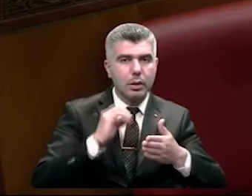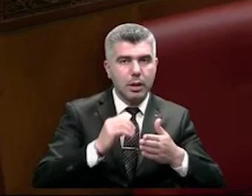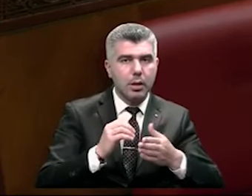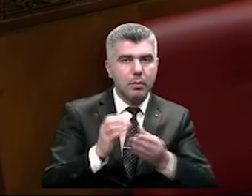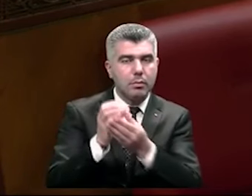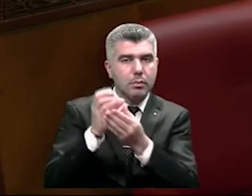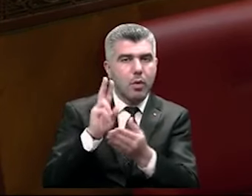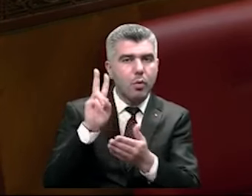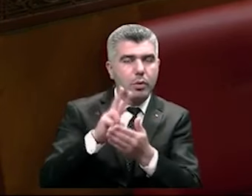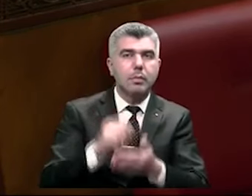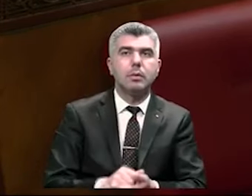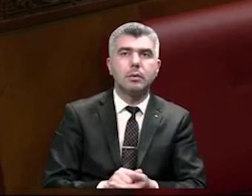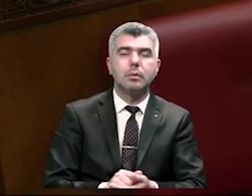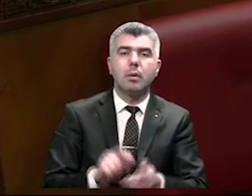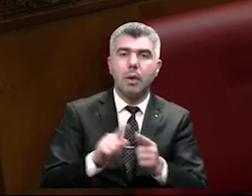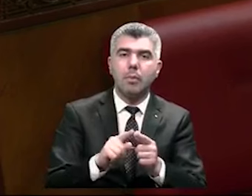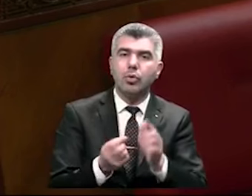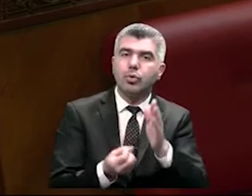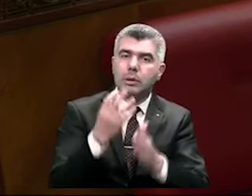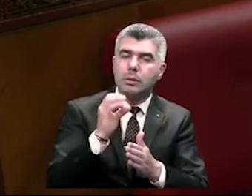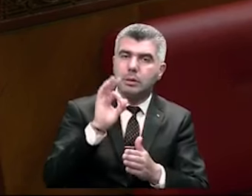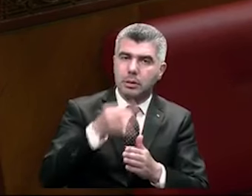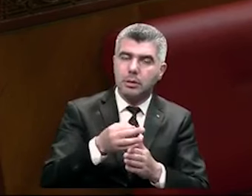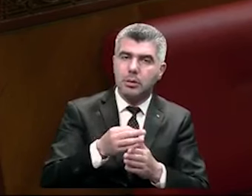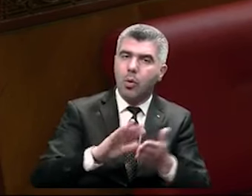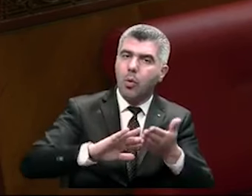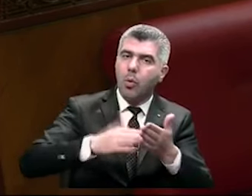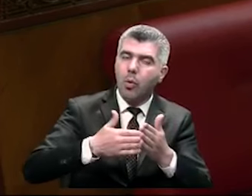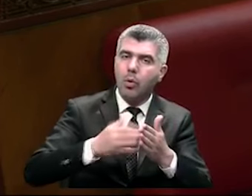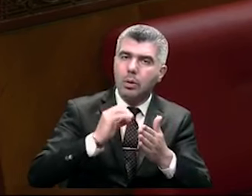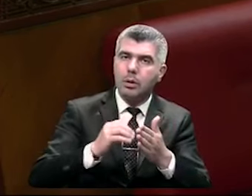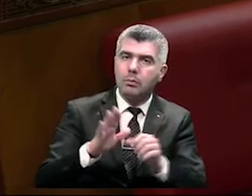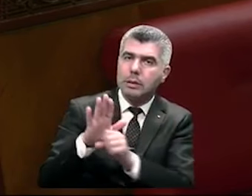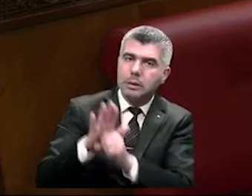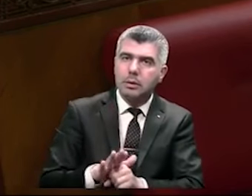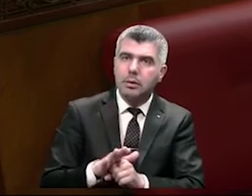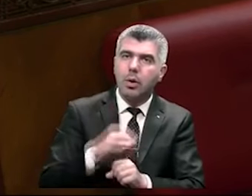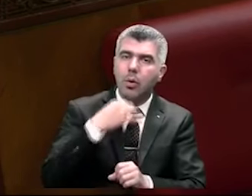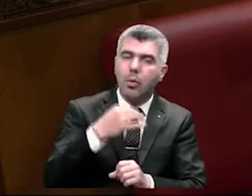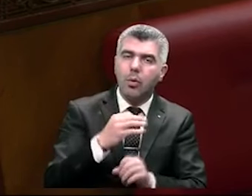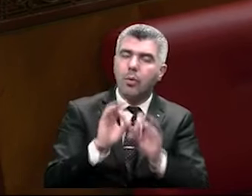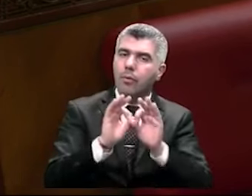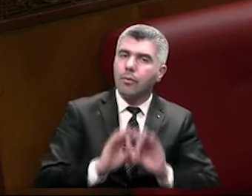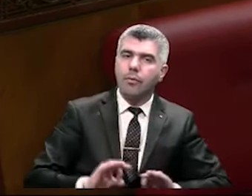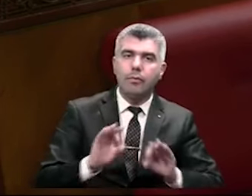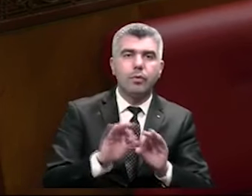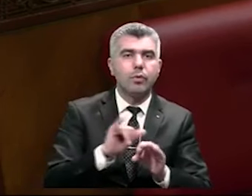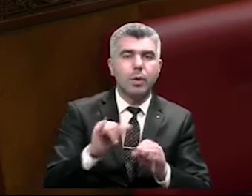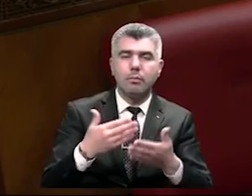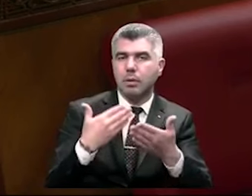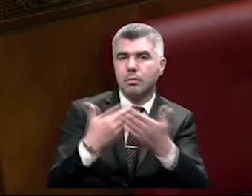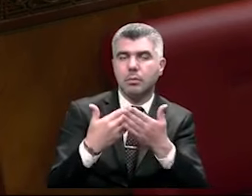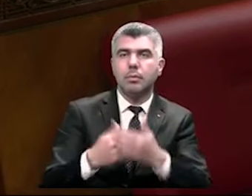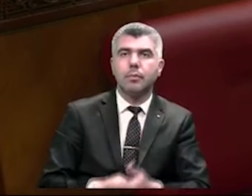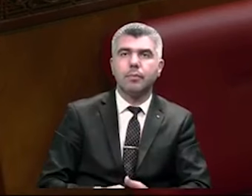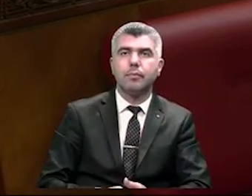وباش نشوفوا باش تكون واحد المنظومه متكامله باش هذا الاحساس بالاقصاء اللي تتكلم عليه ما يبانش لانه انا